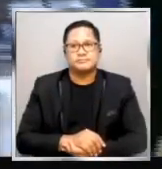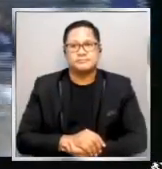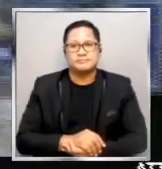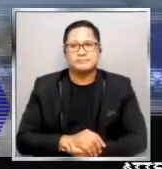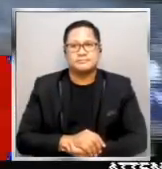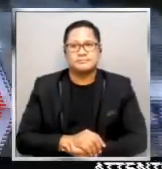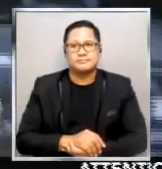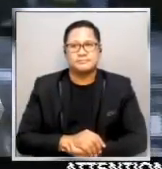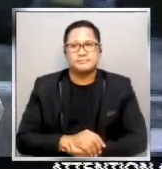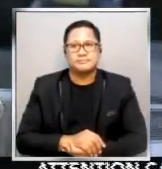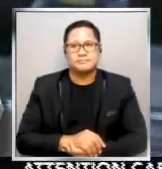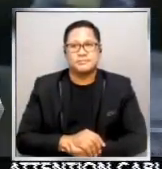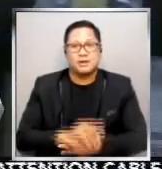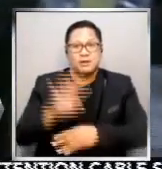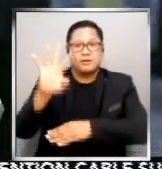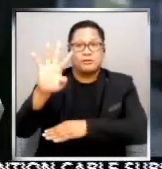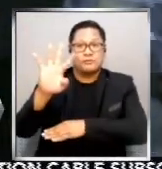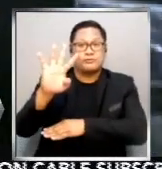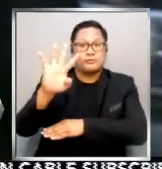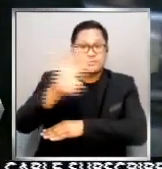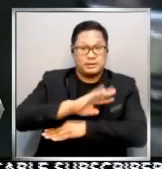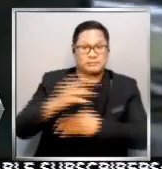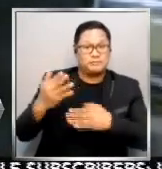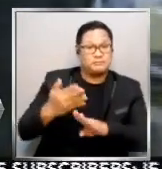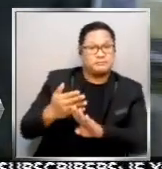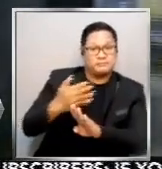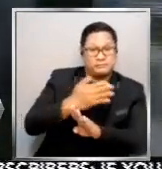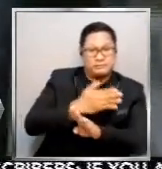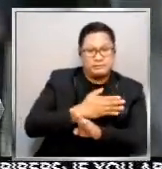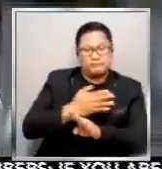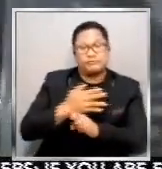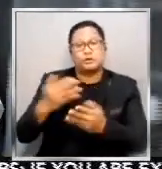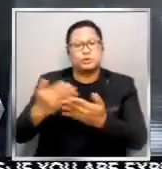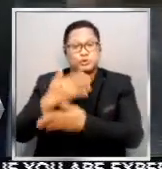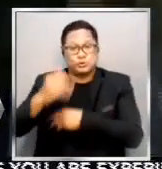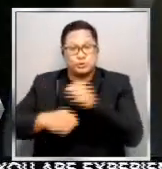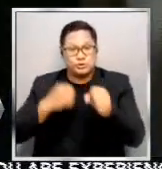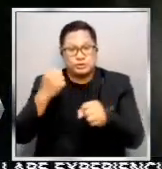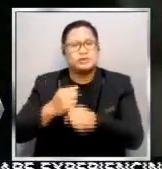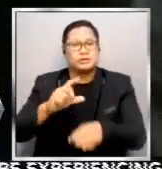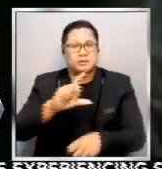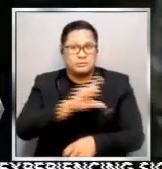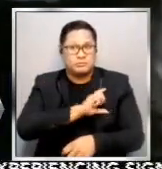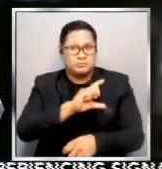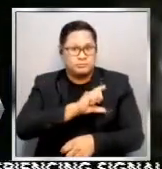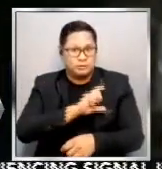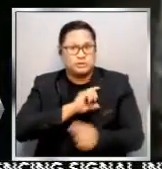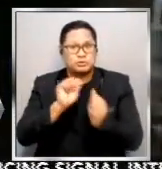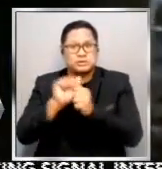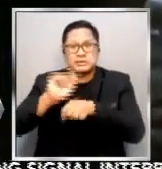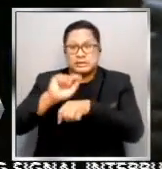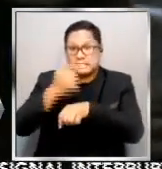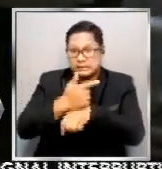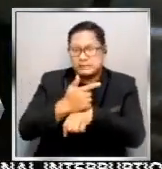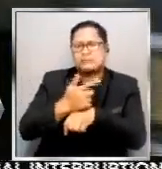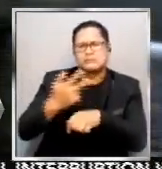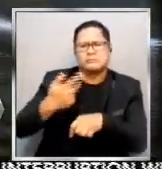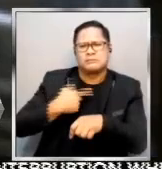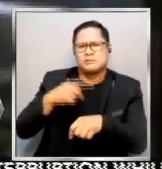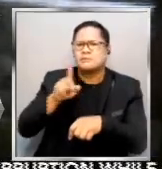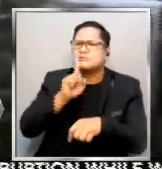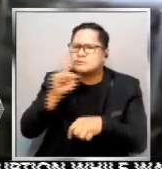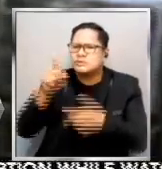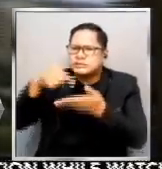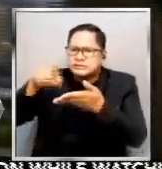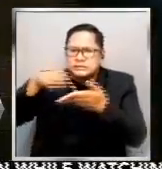Apat na araw bago ang bagong taon, nag-inspeksyon ng Eastern Police District kasama ang mga taga Pasig City Hall sa tindahan ng mga pyrotechnics at pailaw sa